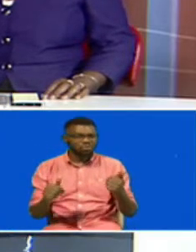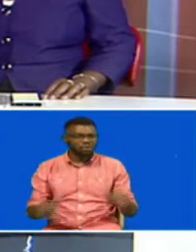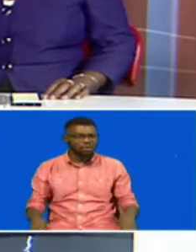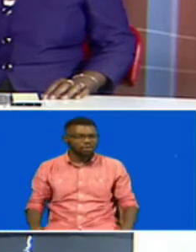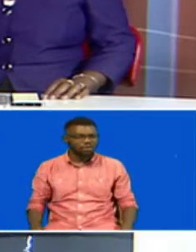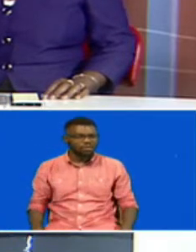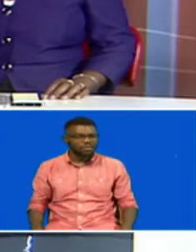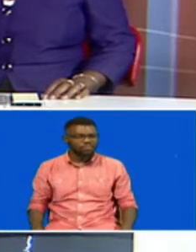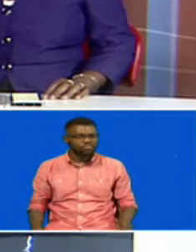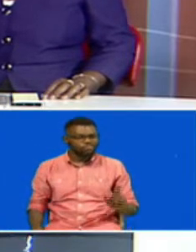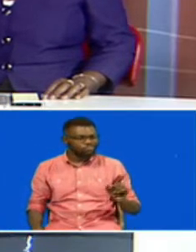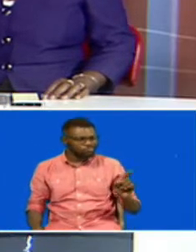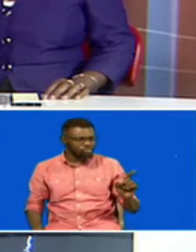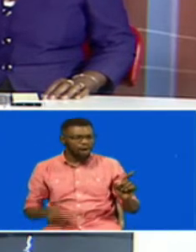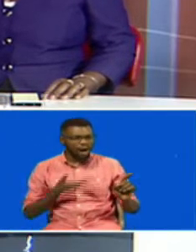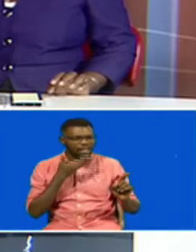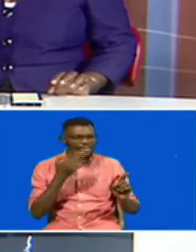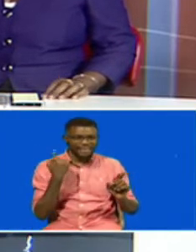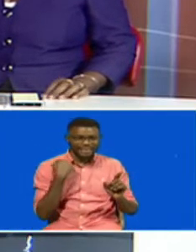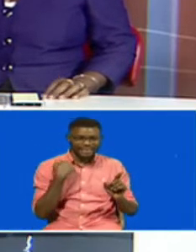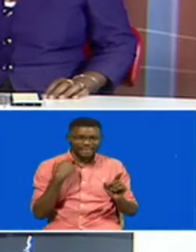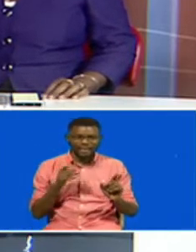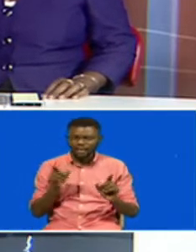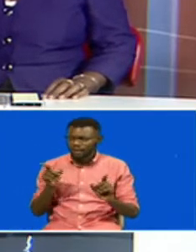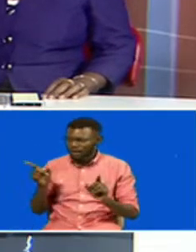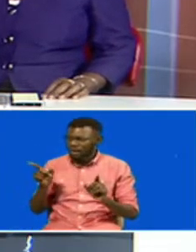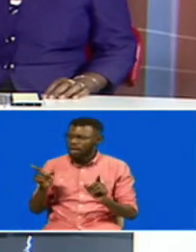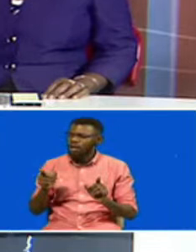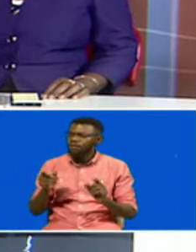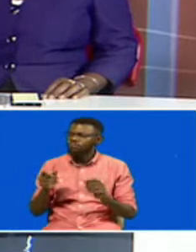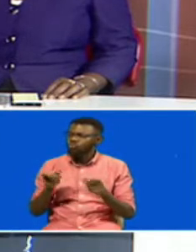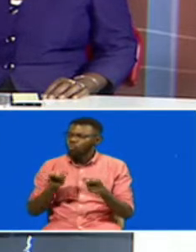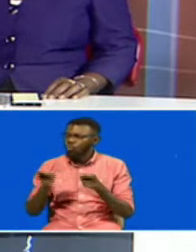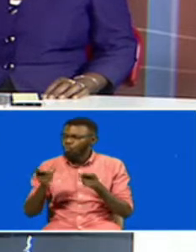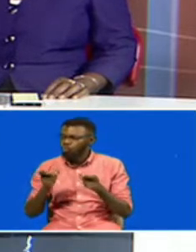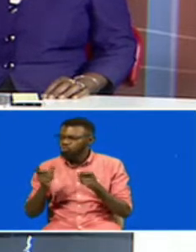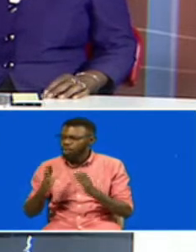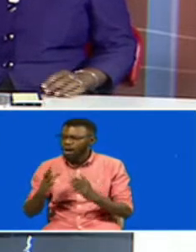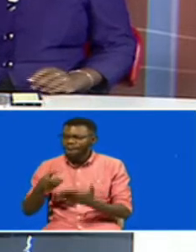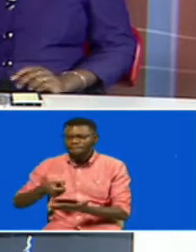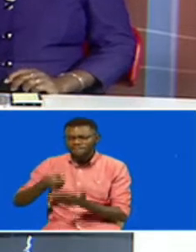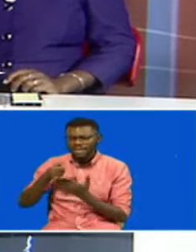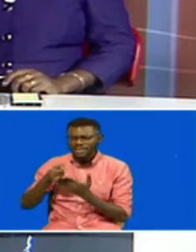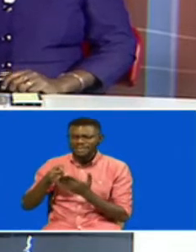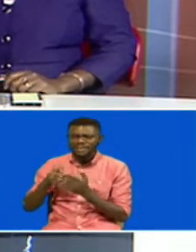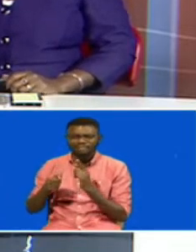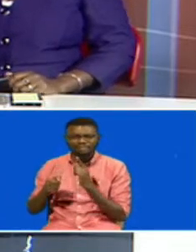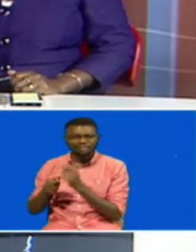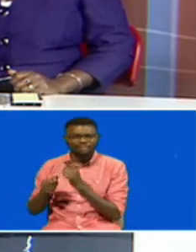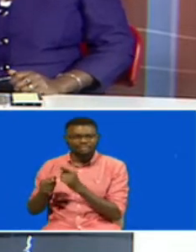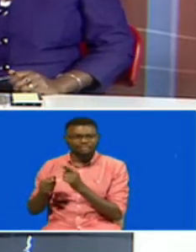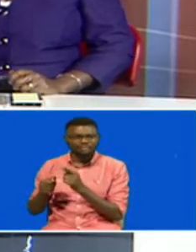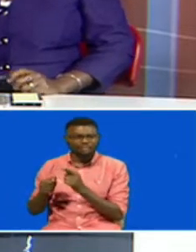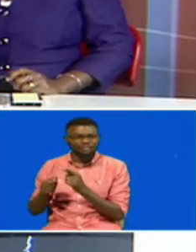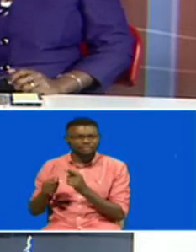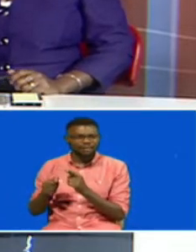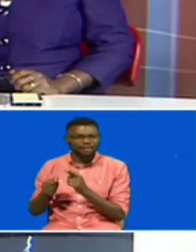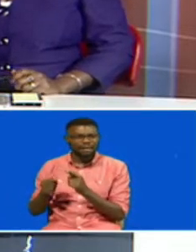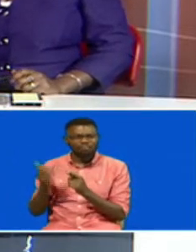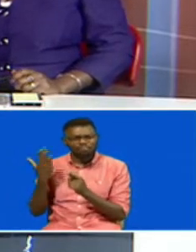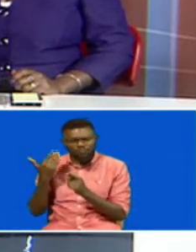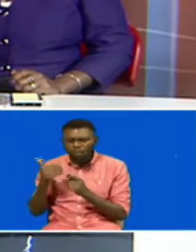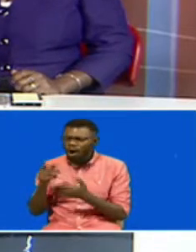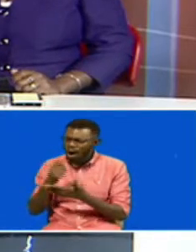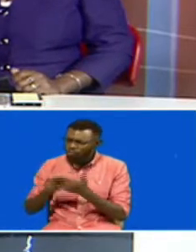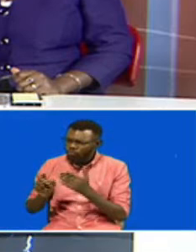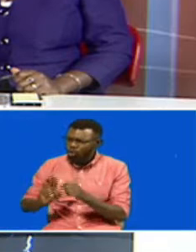madai yaliyotolewa jana na Nyakango kwamba alimlazimisha msimamizi huyo wa bajeti kuidhinisha kutolewa na kutumika